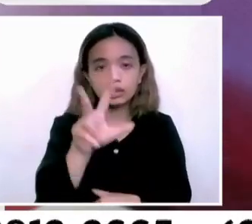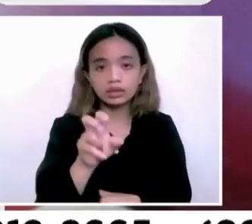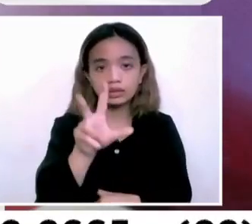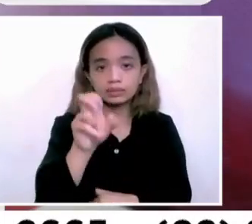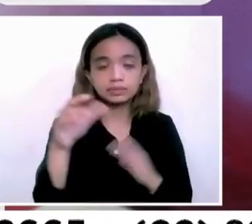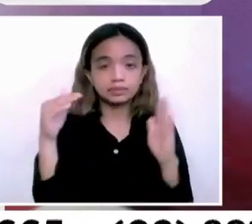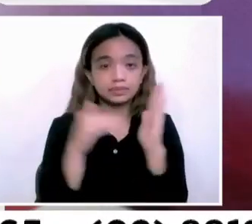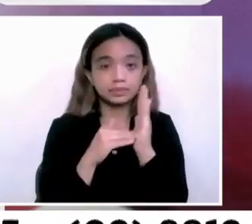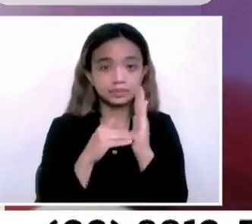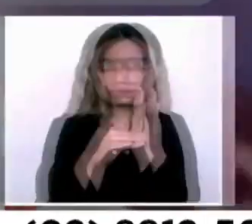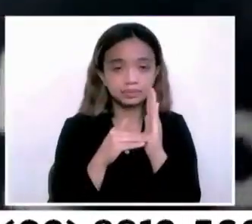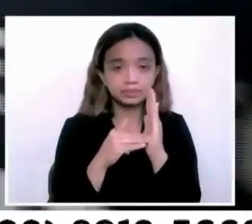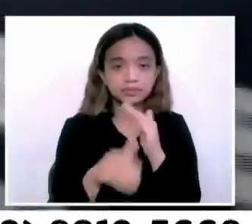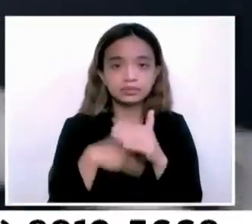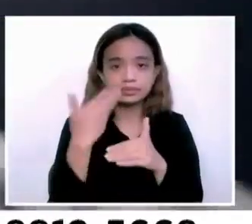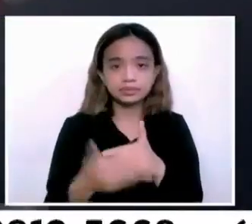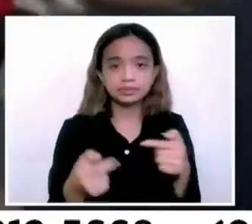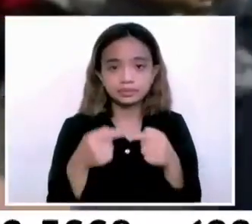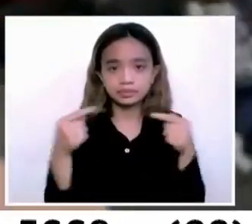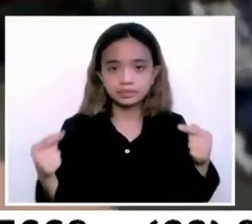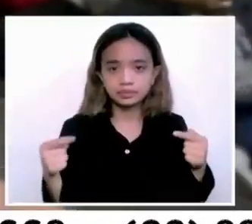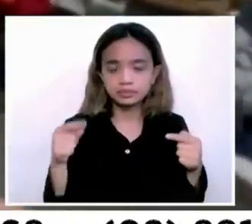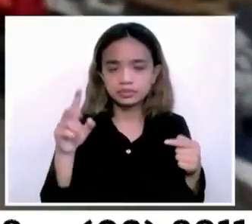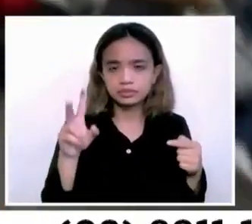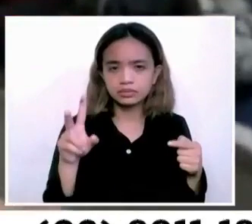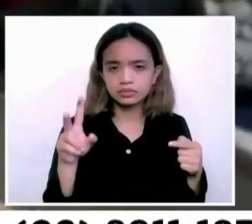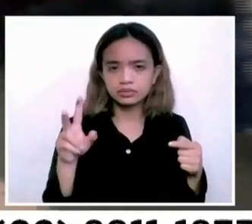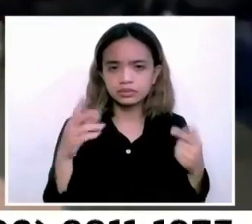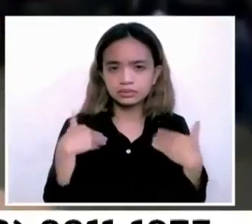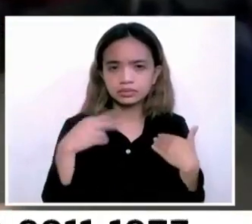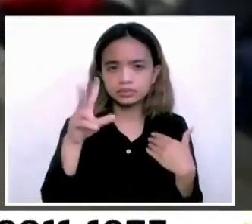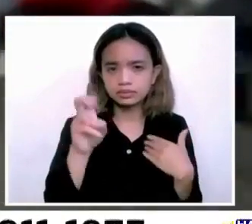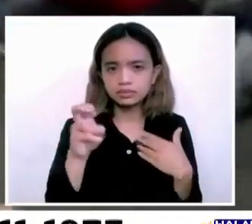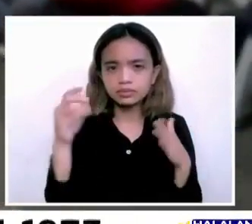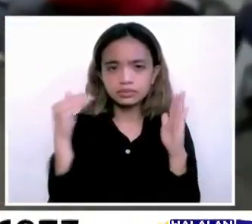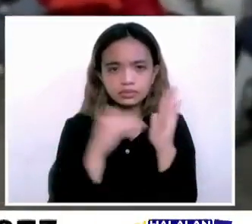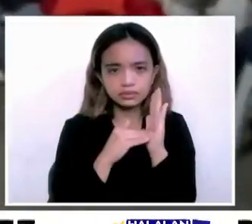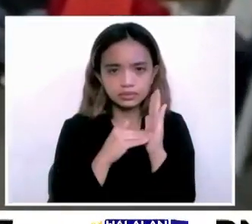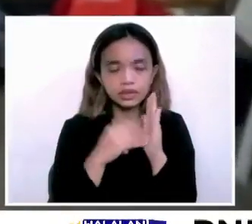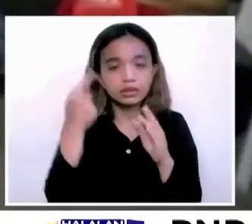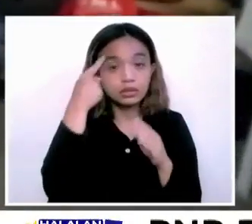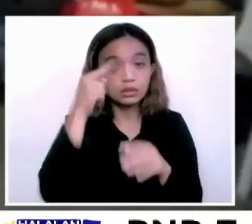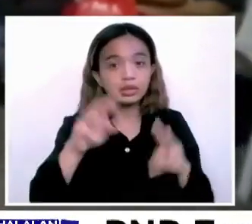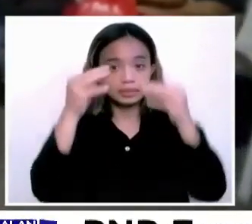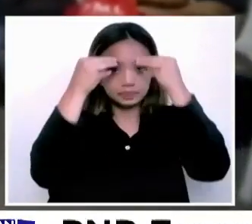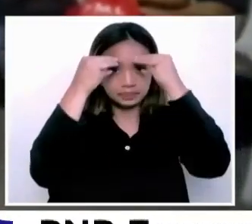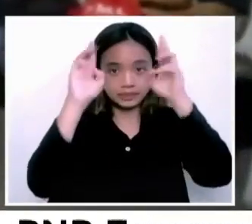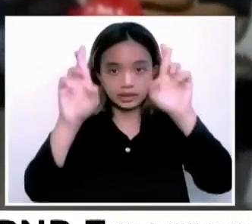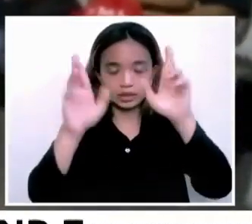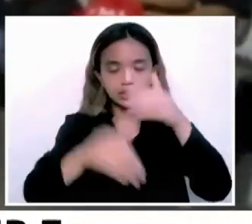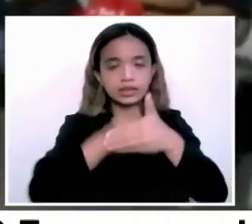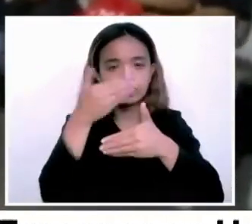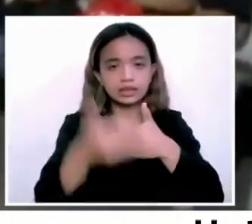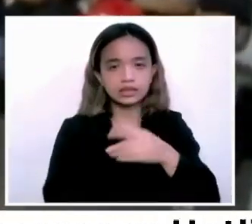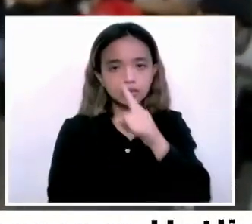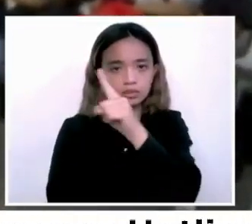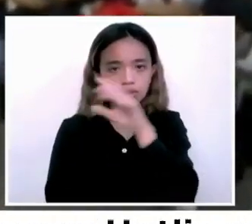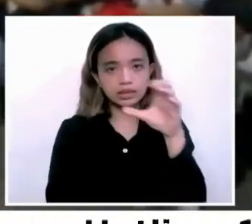votes habang ang kalaban na si Egay Irise mayroong 200,000 votes sa pagka-mayor. Mula naman sa